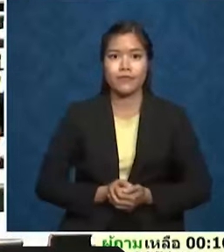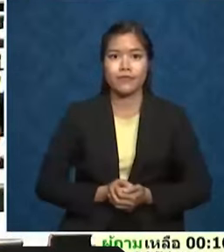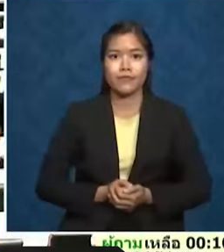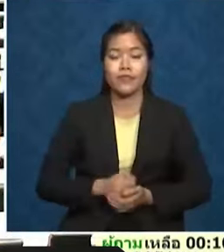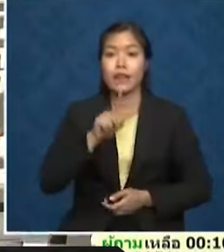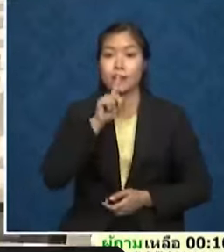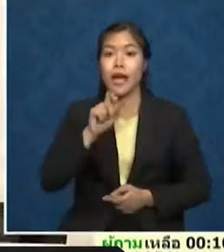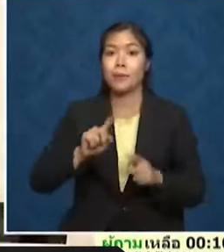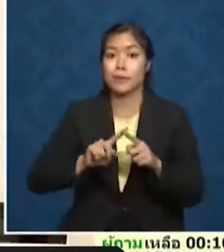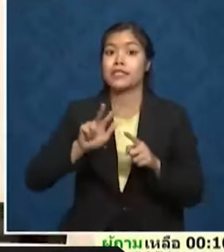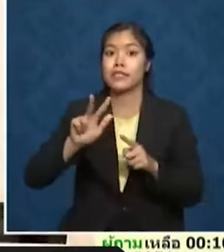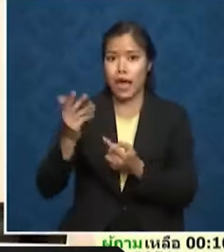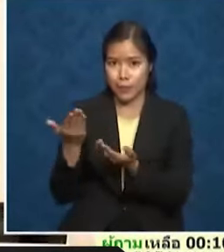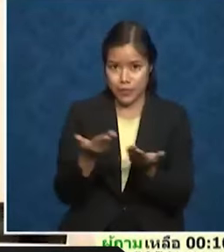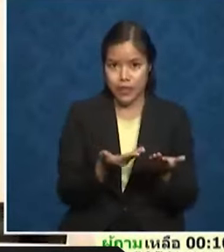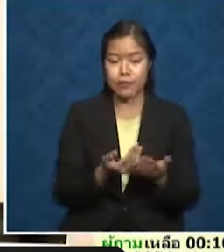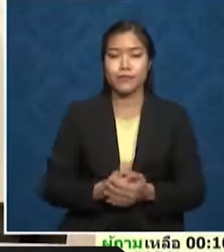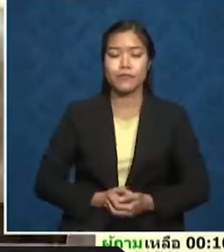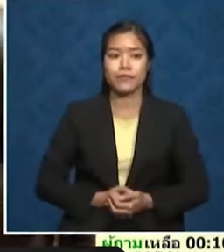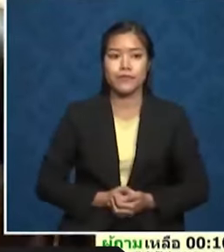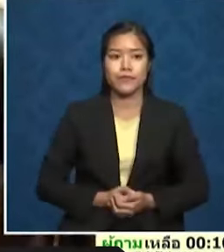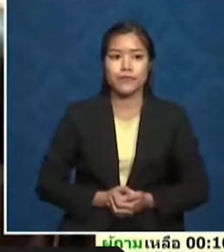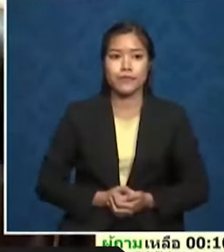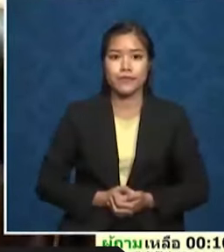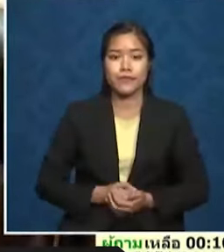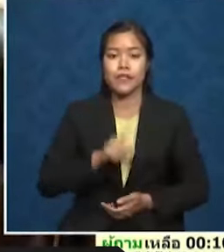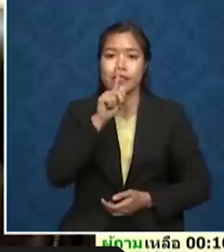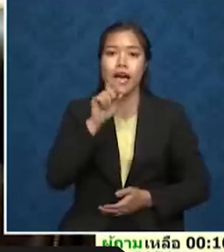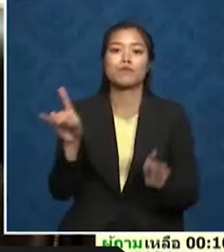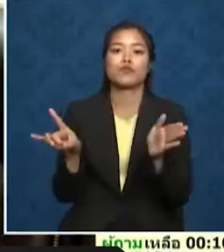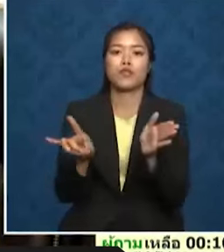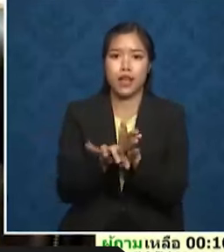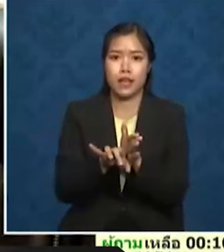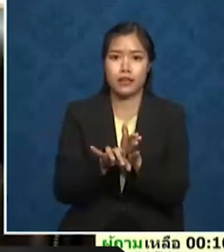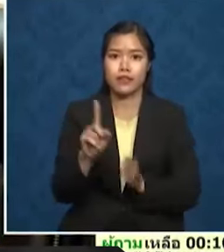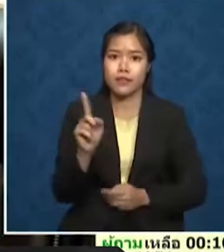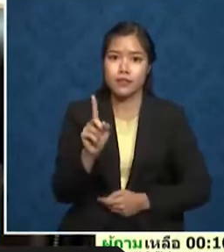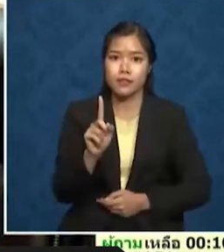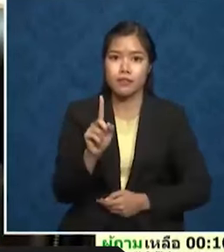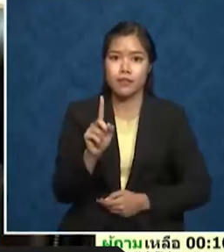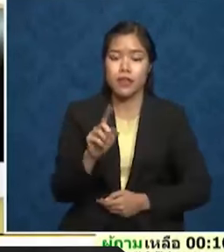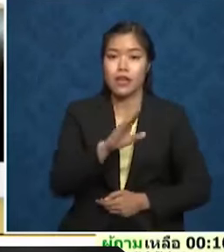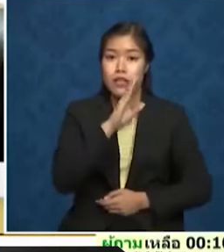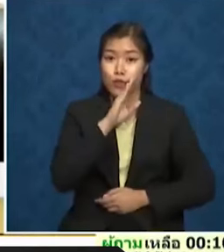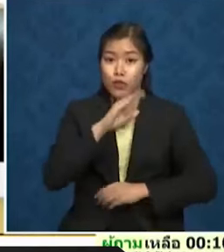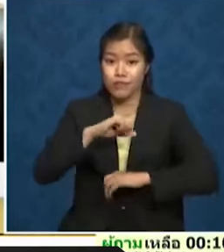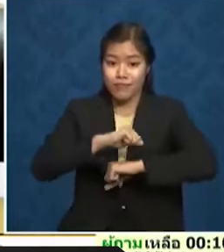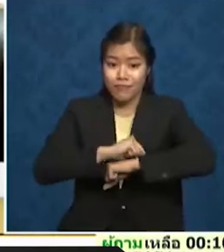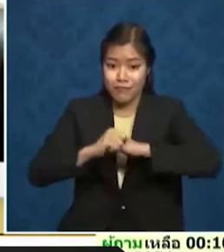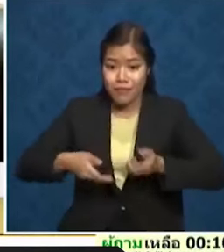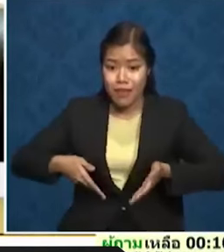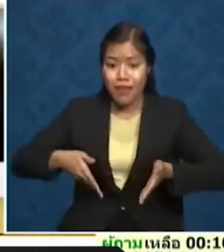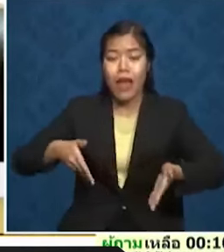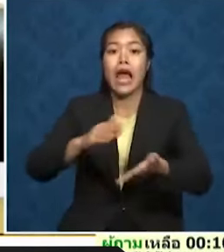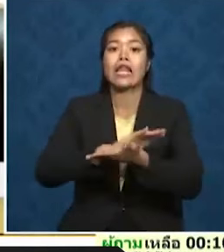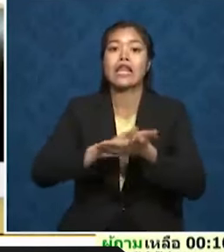ณครับท่านประธานครับคำถามสุดท้ายนะครับท่านประธานครับเมื่อการก่อสร้างแล้วเสร็จสมบูรณ์และส